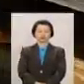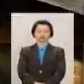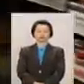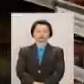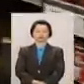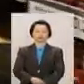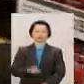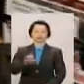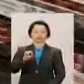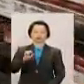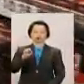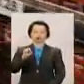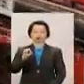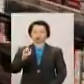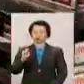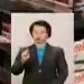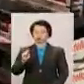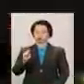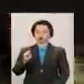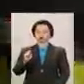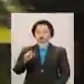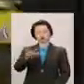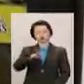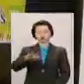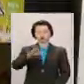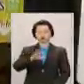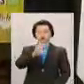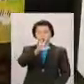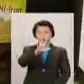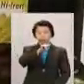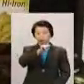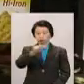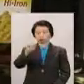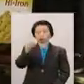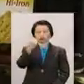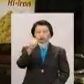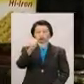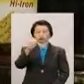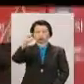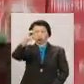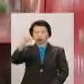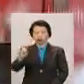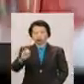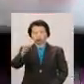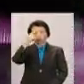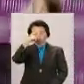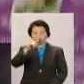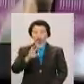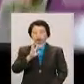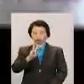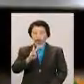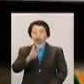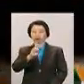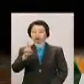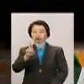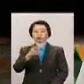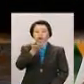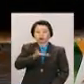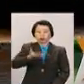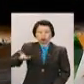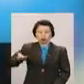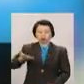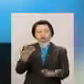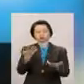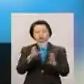Cukai jualan bagi SST dikenakan antara 5 hingga 10% untuk hampir 6,000 barangan.